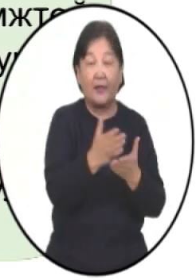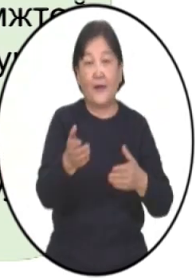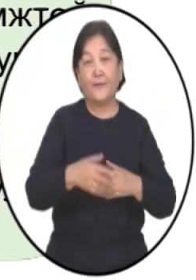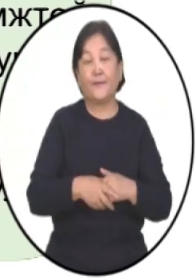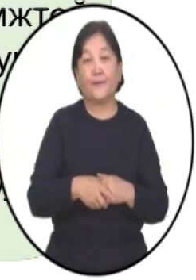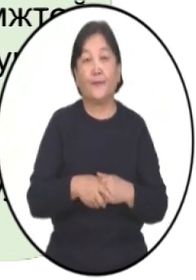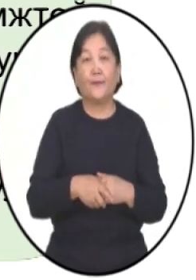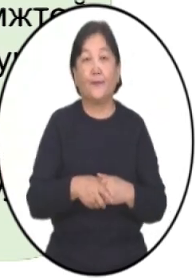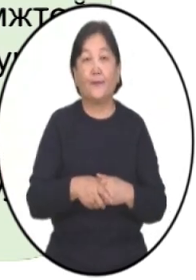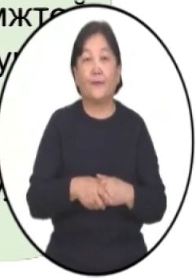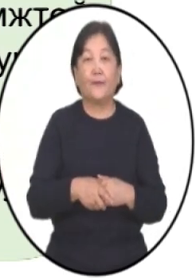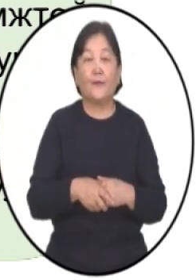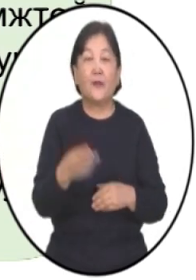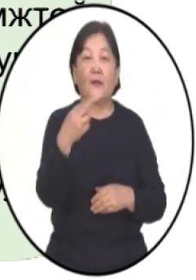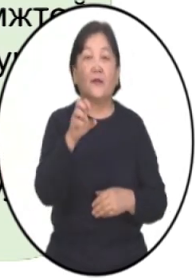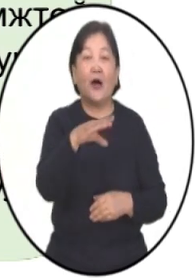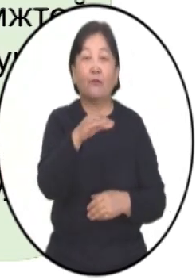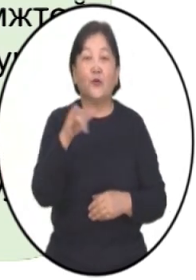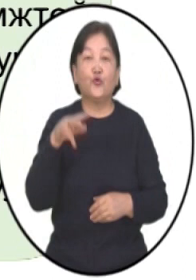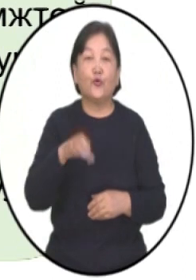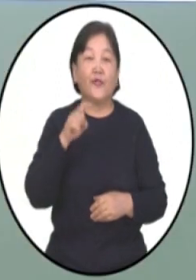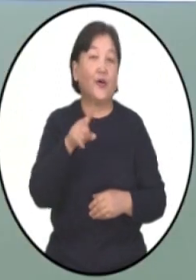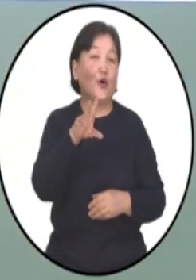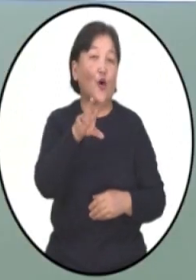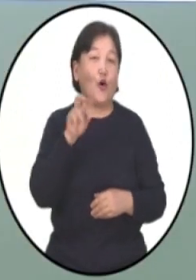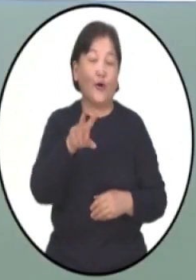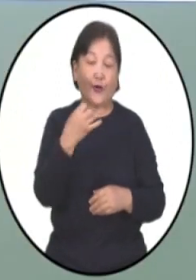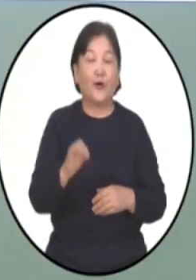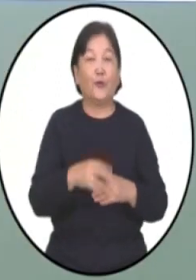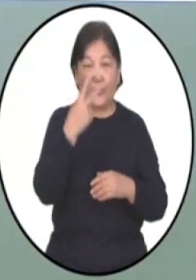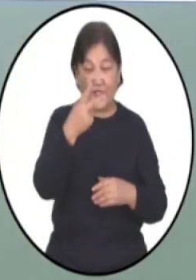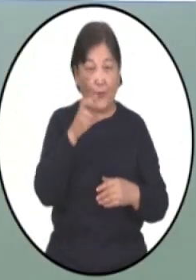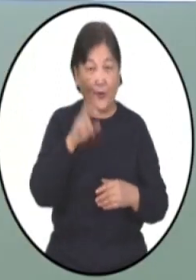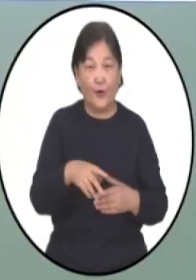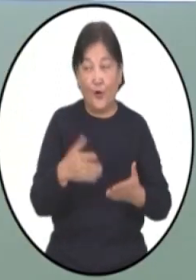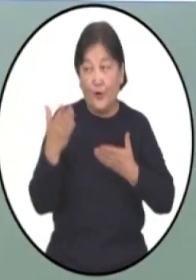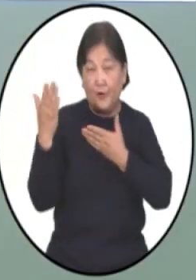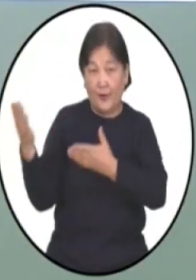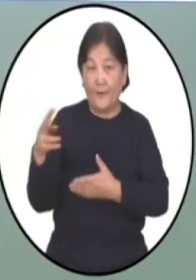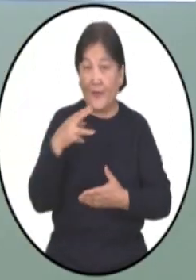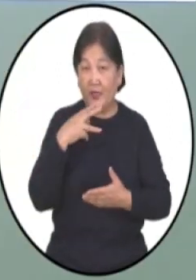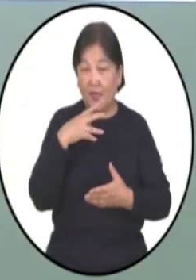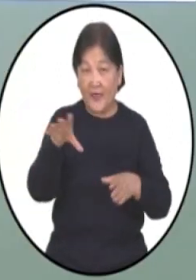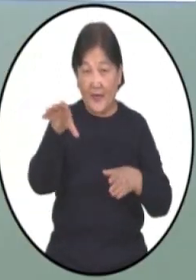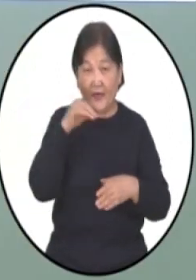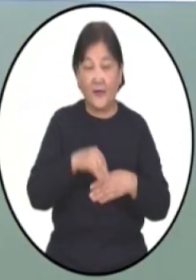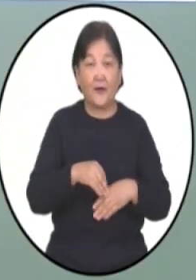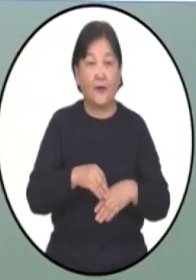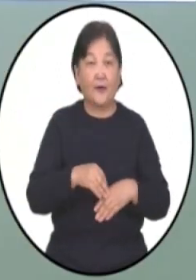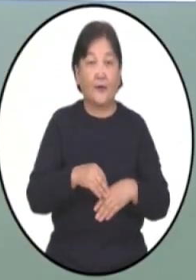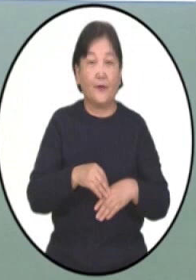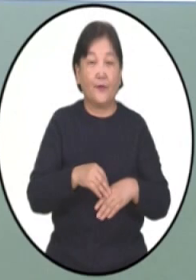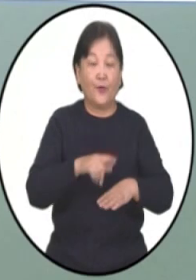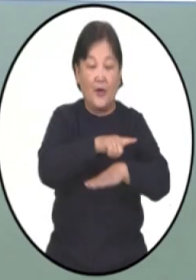ашигладаг. За дамжуулах хоолоо гэдэг үгээр хүүхдүүд минь хамгийн түгээмэл авсан мэдээлэл нь болохоор ихэвчлэн байгалийн